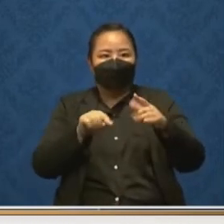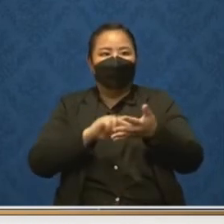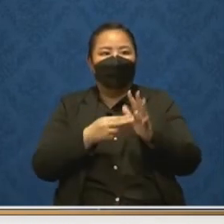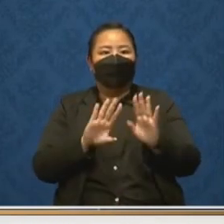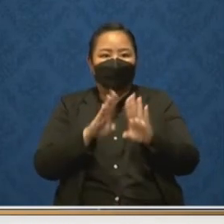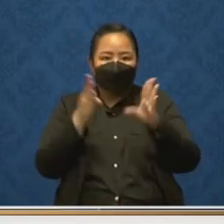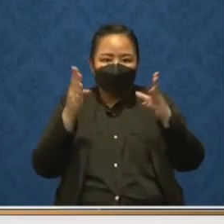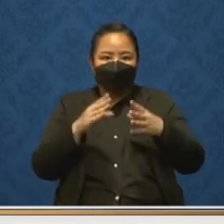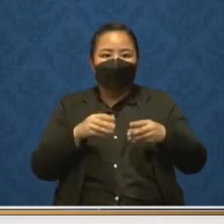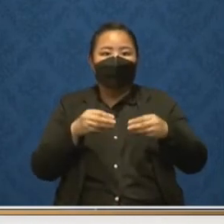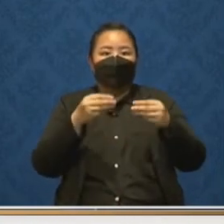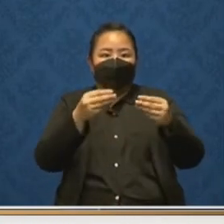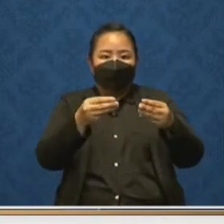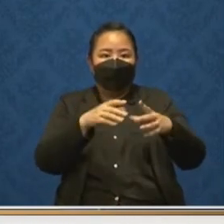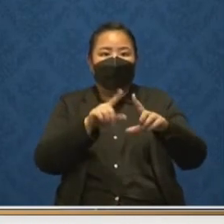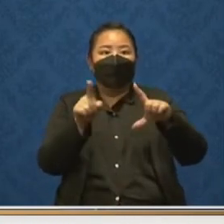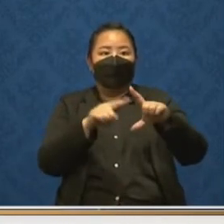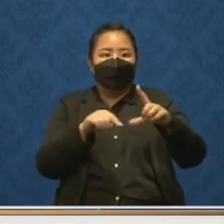เปิดกวางและเปิดใจรับให้นำเข้าสู่กันิชนาคะคุมาก